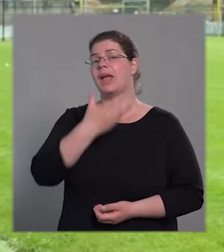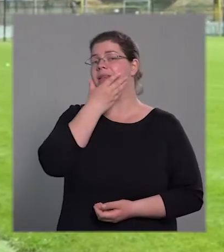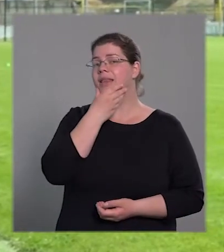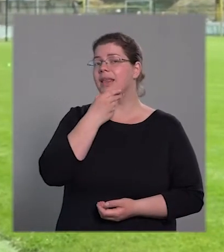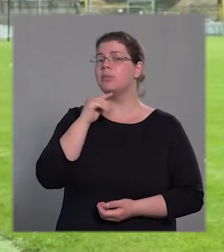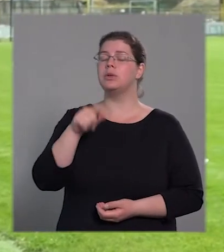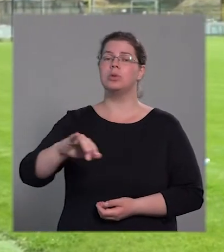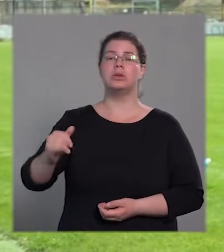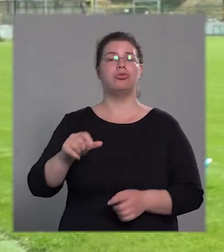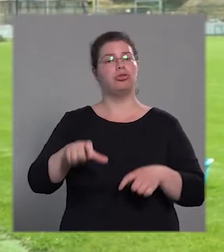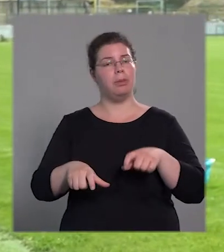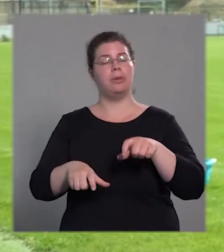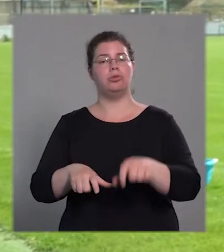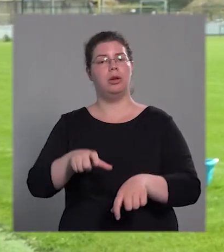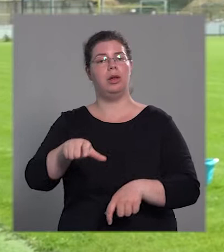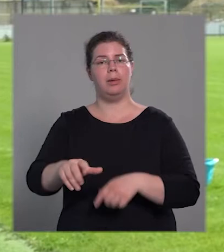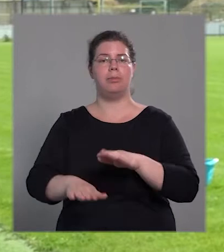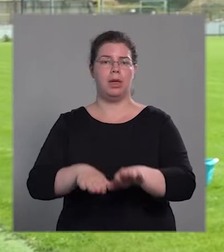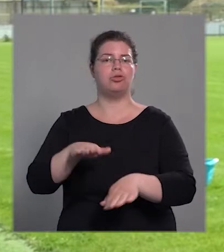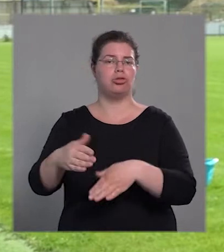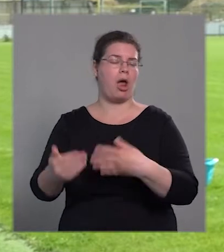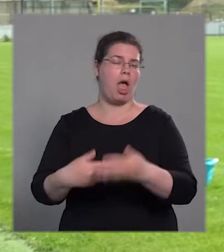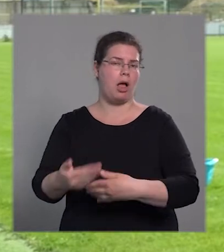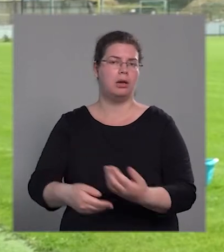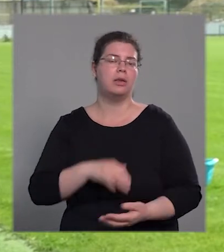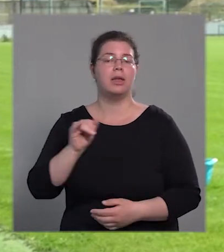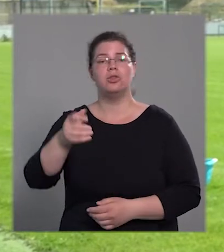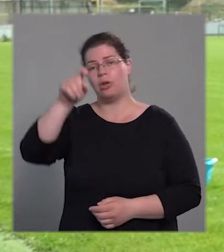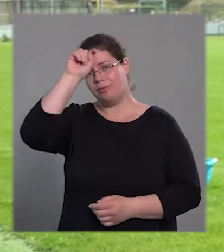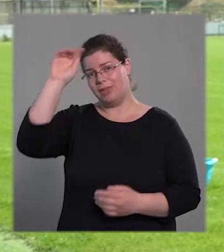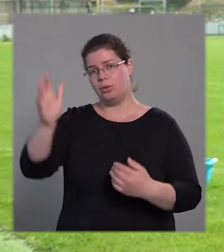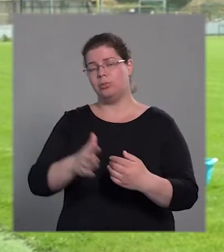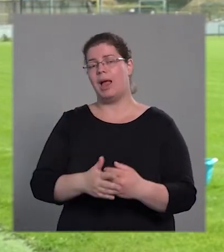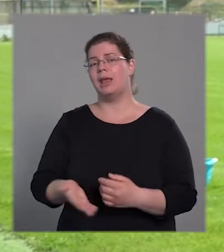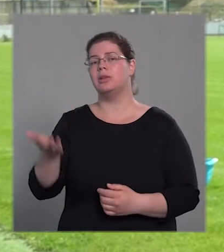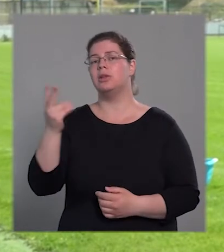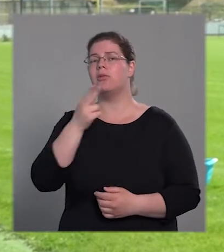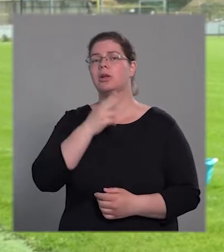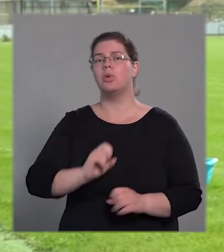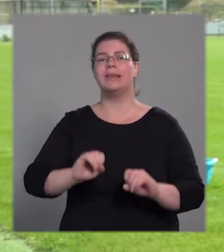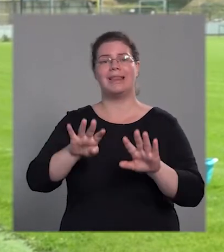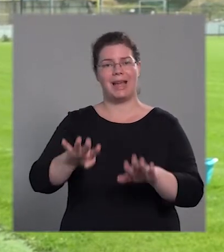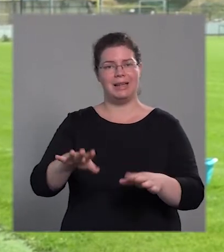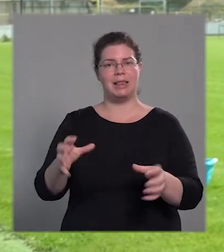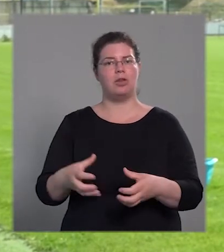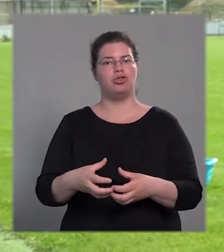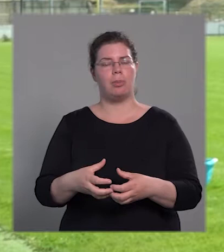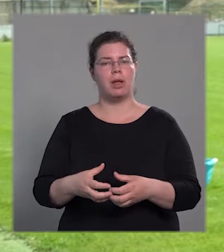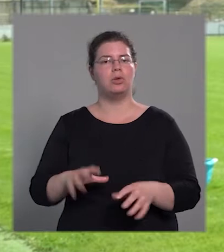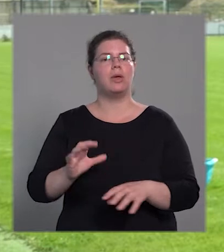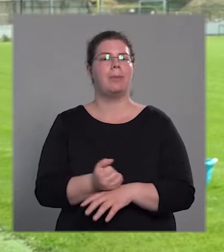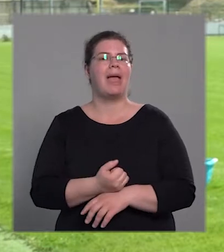Szépen ott is lépésről lépésre próbálunk haladni, és a fiúk mellett, ugye tavaly az U19-es csapatunk megnyerte